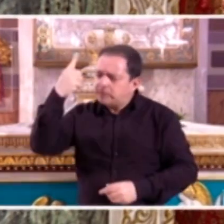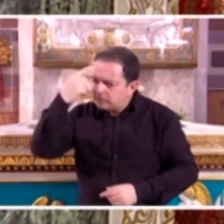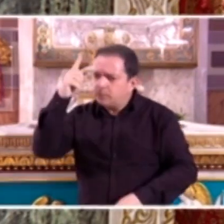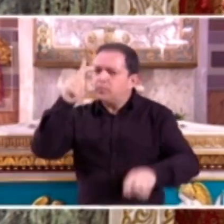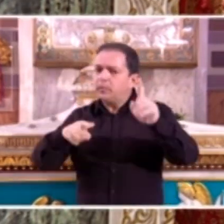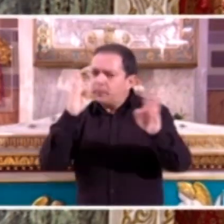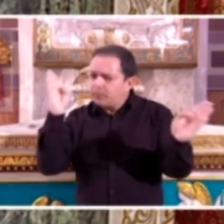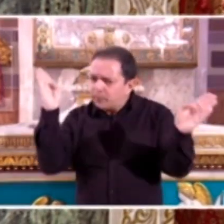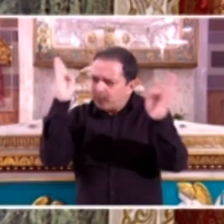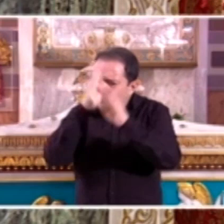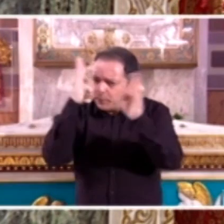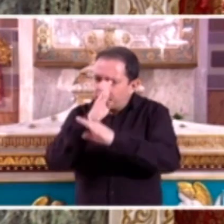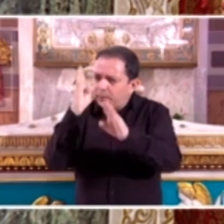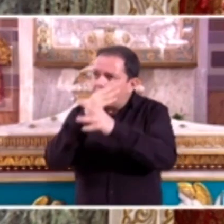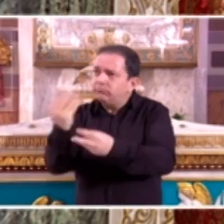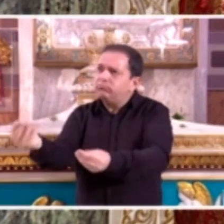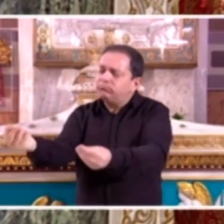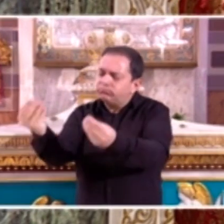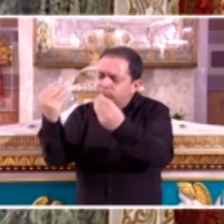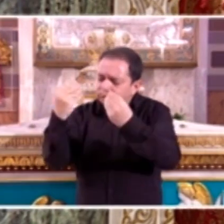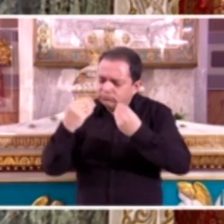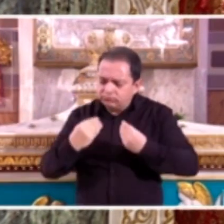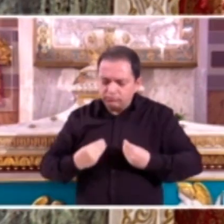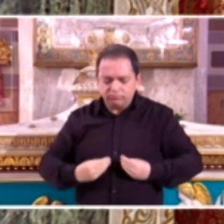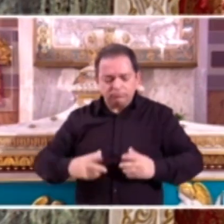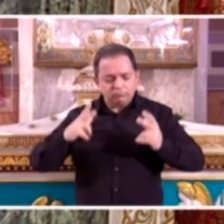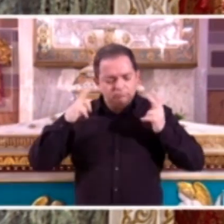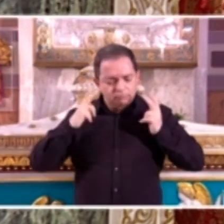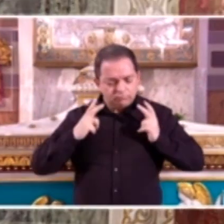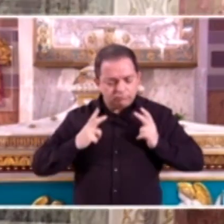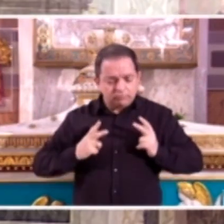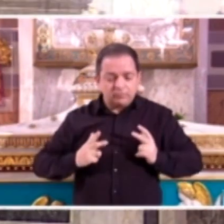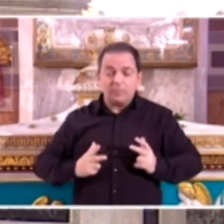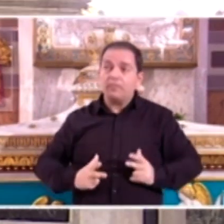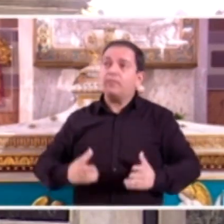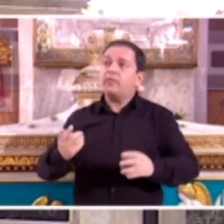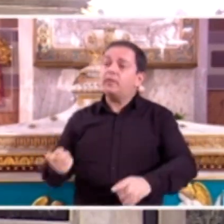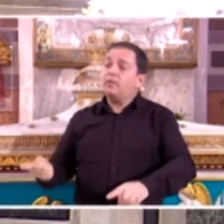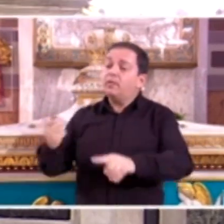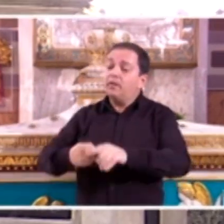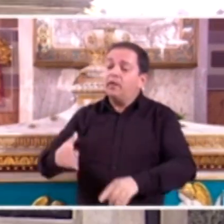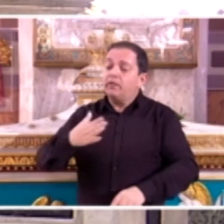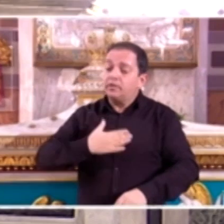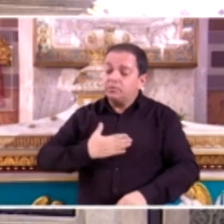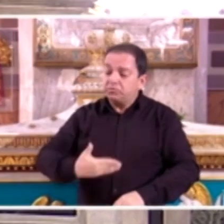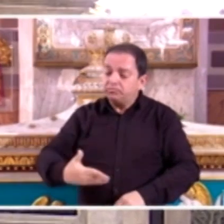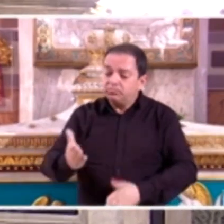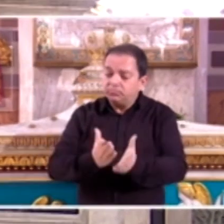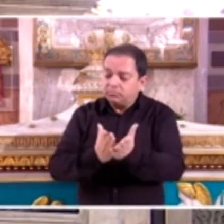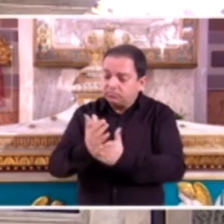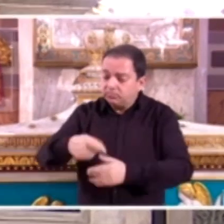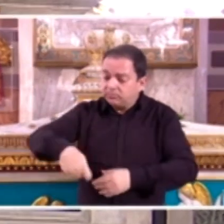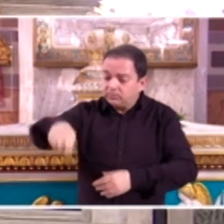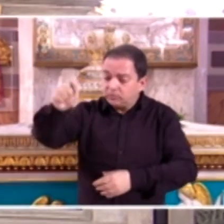ον ίσμεν και ον ουκ ίσμεν των φανερών και αφανών ευεργεσιών των εις ημάς γεγεννημένων, ευχαριστούμεν Συ